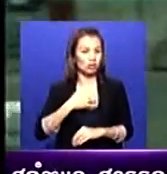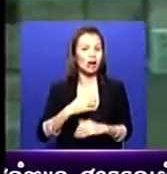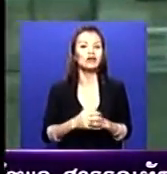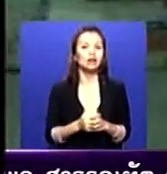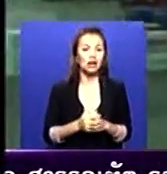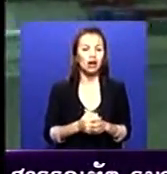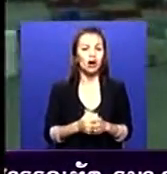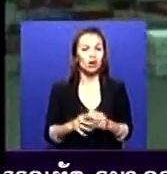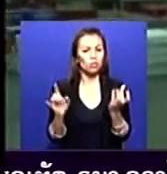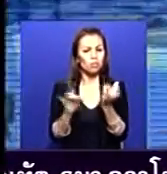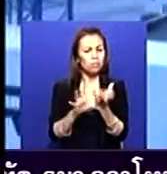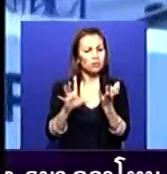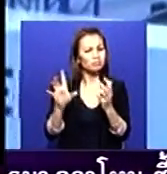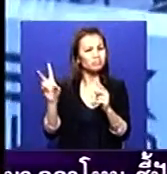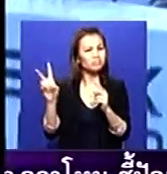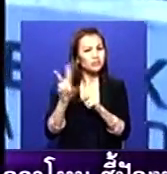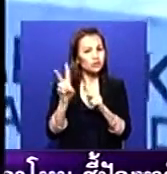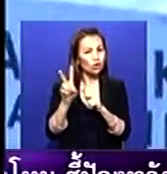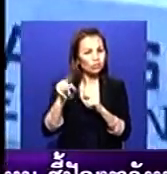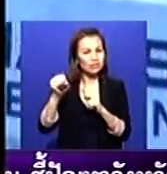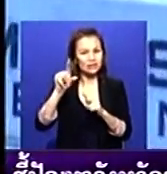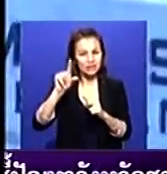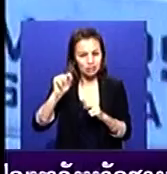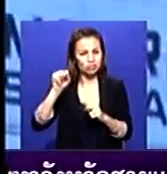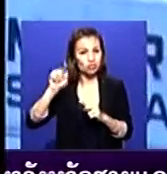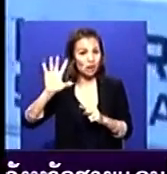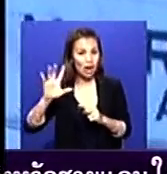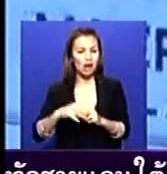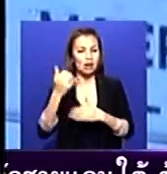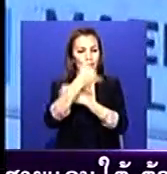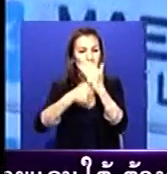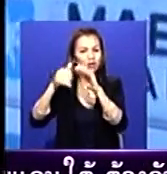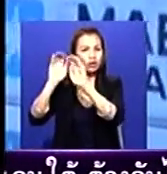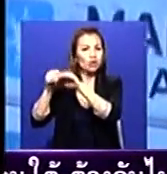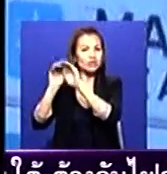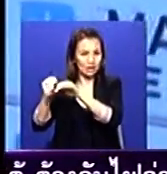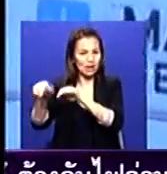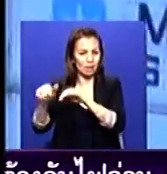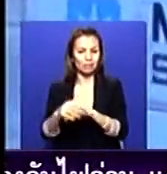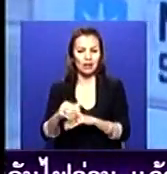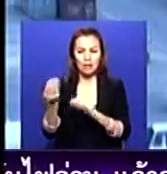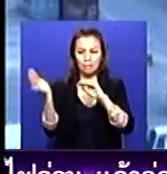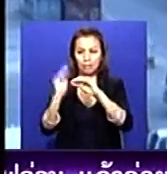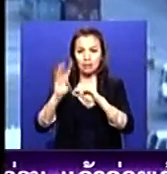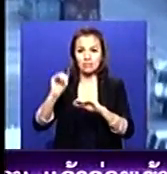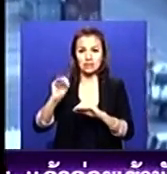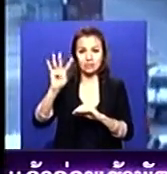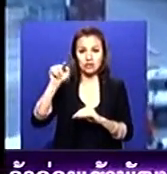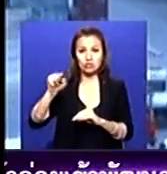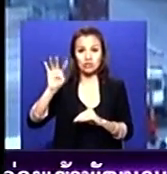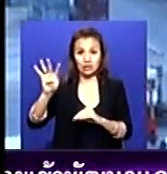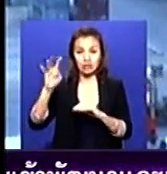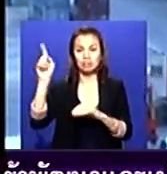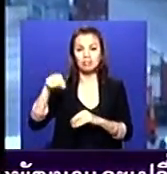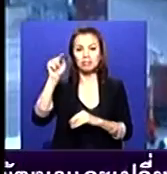พรองที่ภาพรวมนั้นก็ยังคงเพิ่มขึ้นร้อยละ 20.5 โดยเฉพาะทวีปออสเตรียนะคะซึ่งเพิ่มขึ้นร้อยละ 44.4 สำหรับ